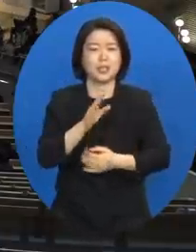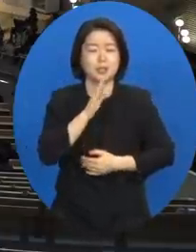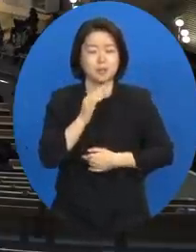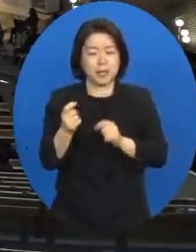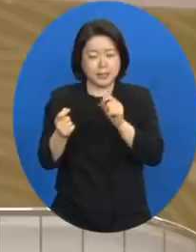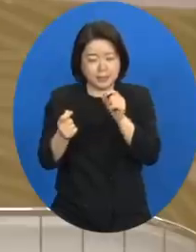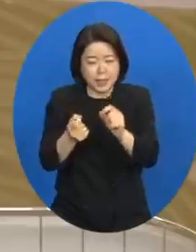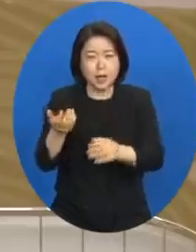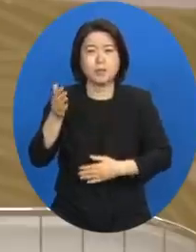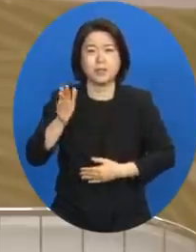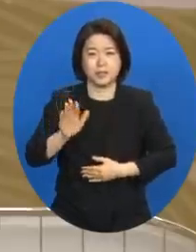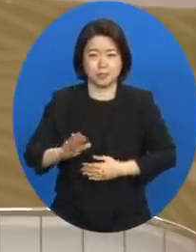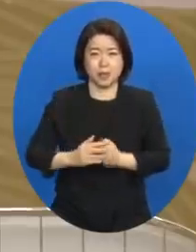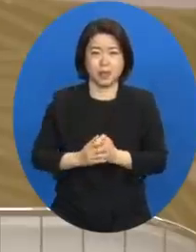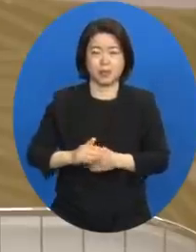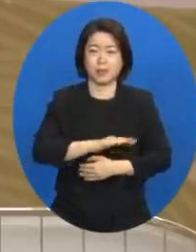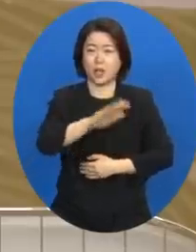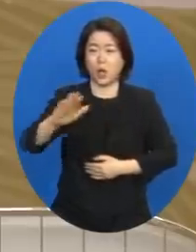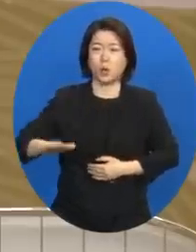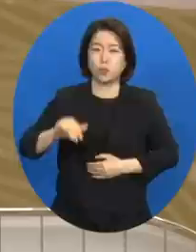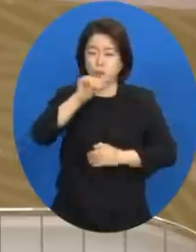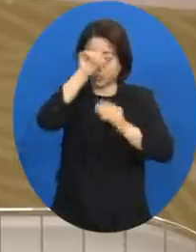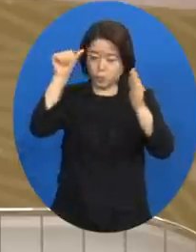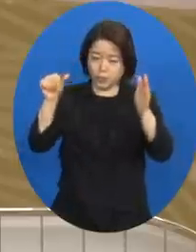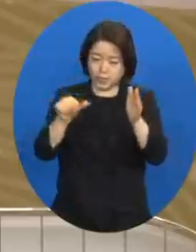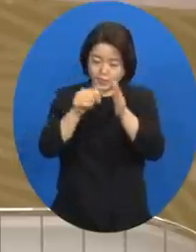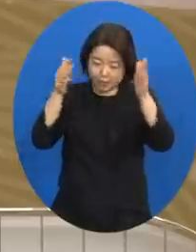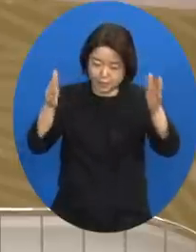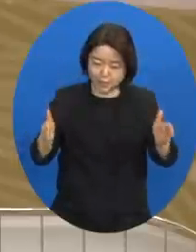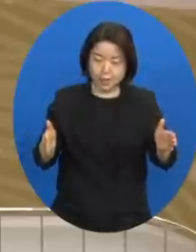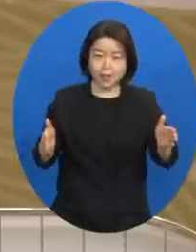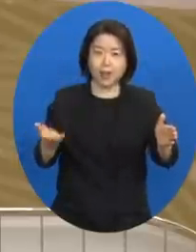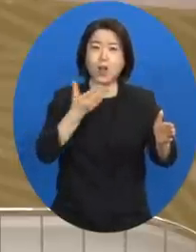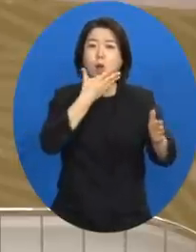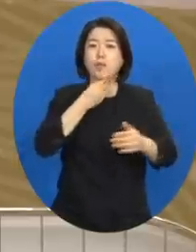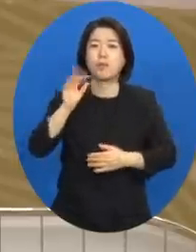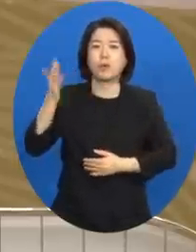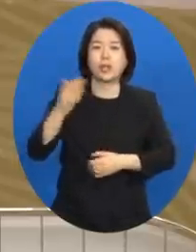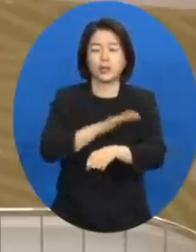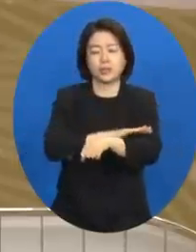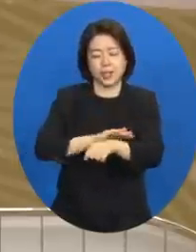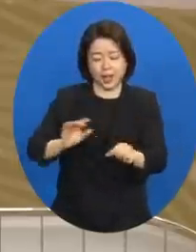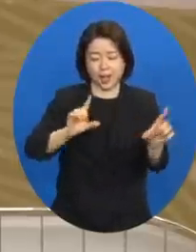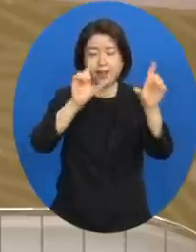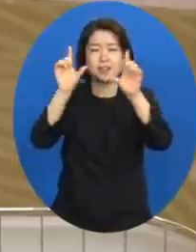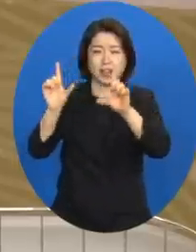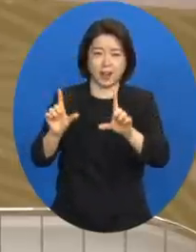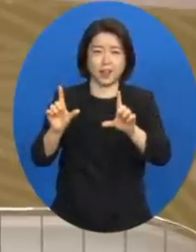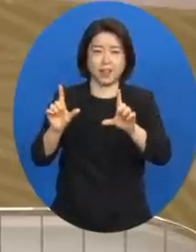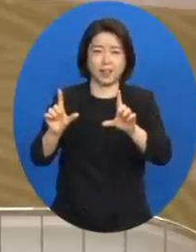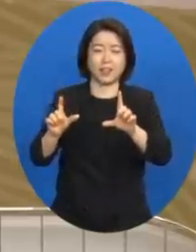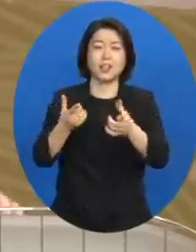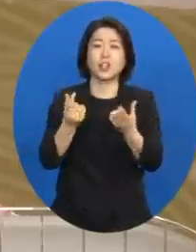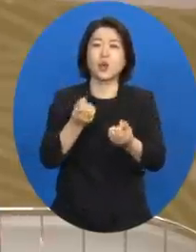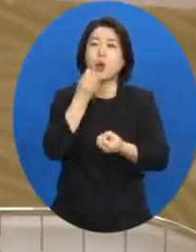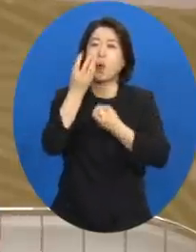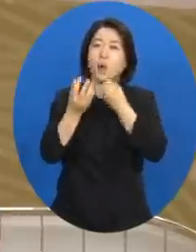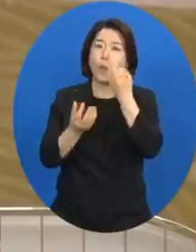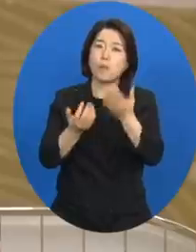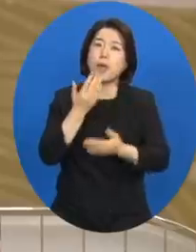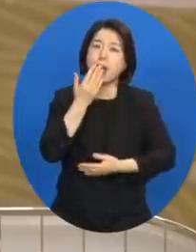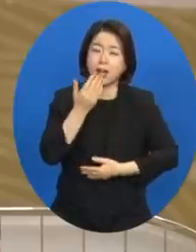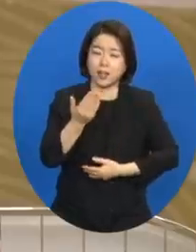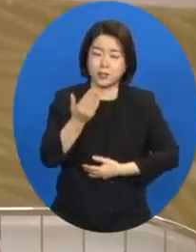짧지만 우리의 생애가 복되고 정말 잘 살았다 그런 고백을 할 수 있는 삶을